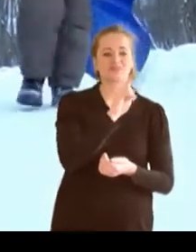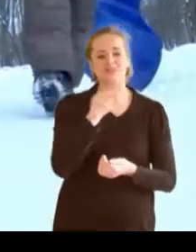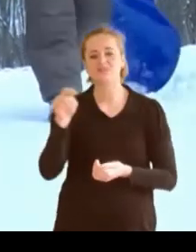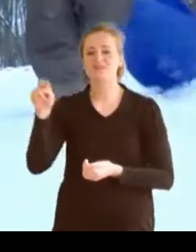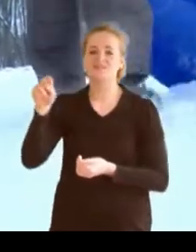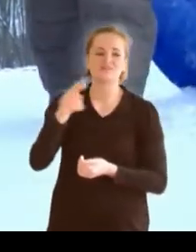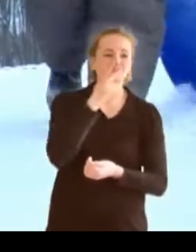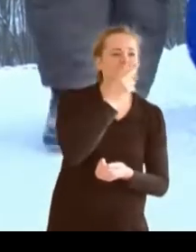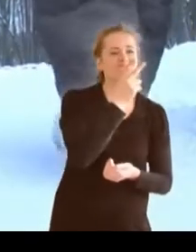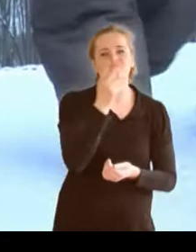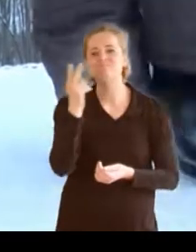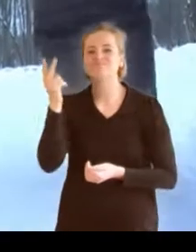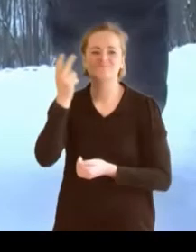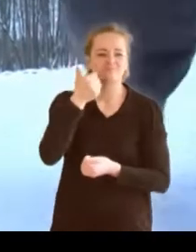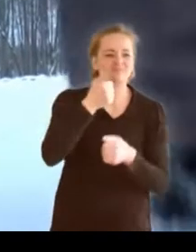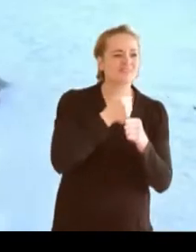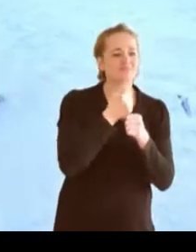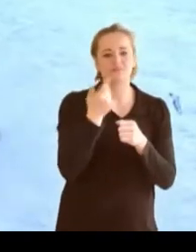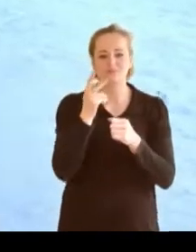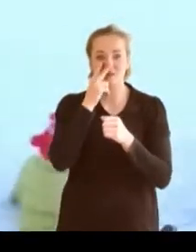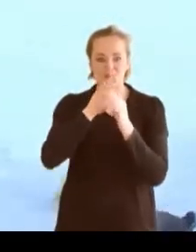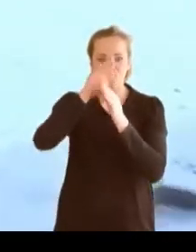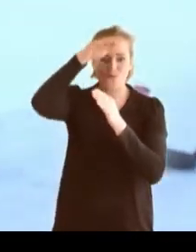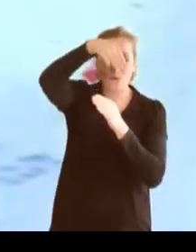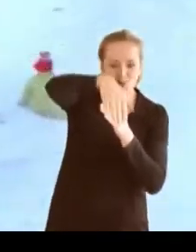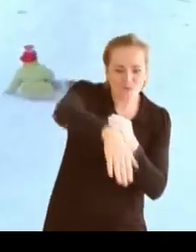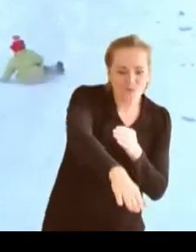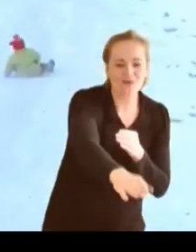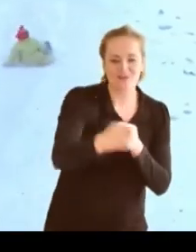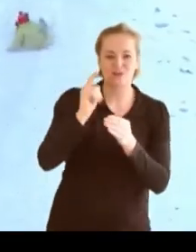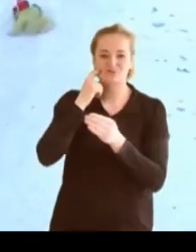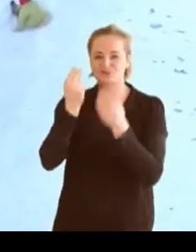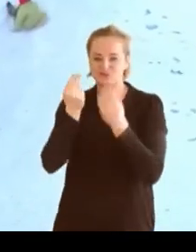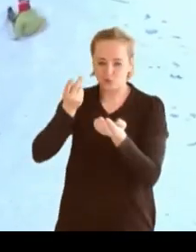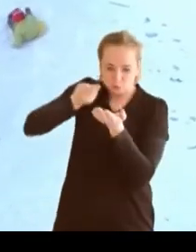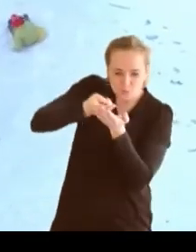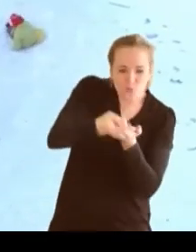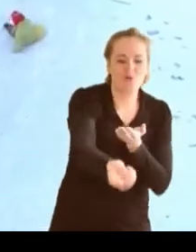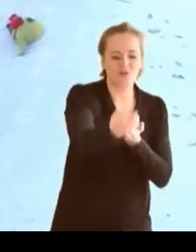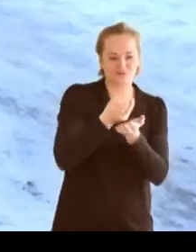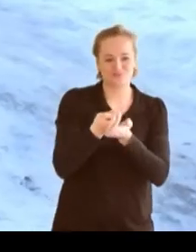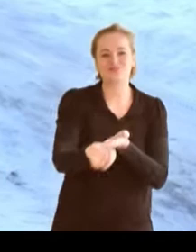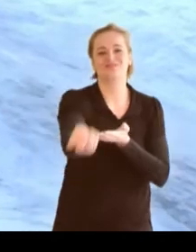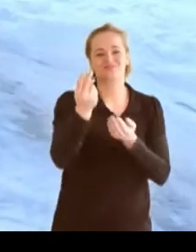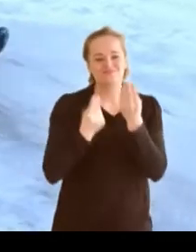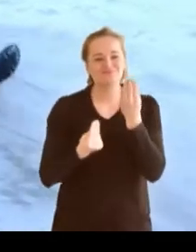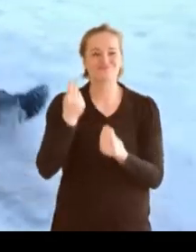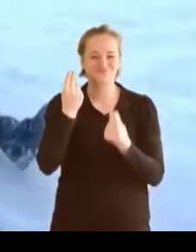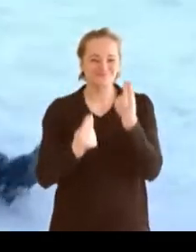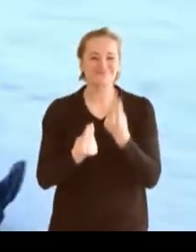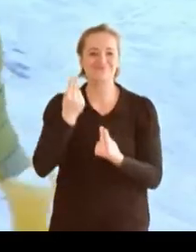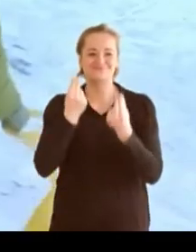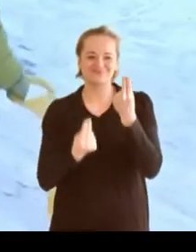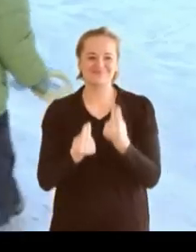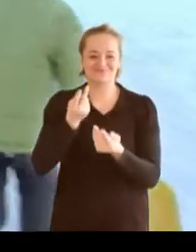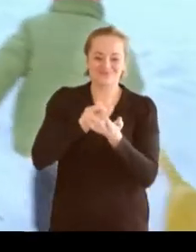Ir brolis su sesute patraukė toliau ieškoti gero darbo. Beidami,